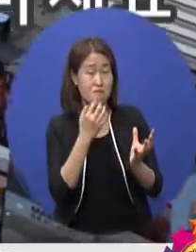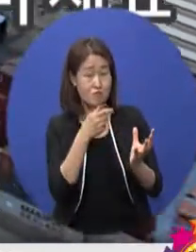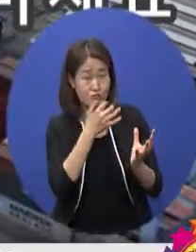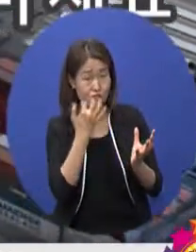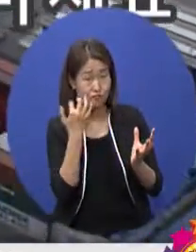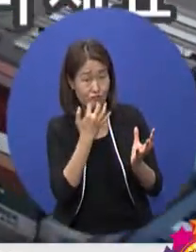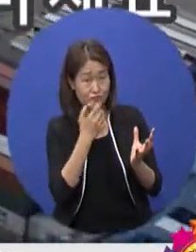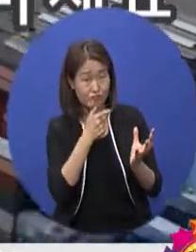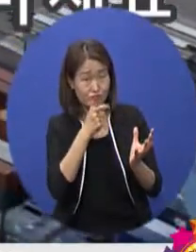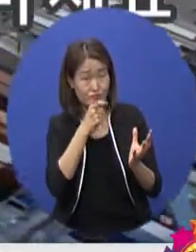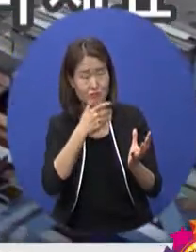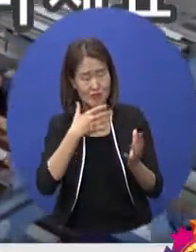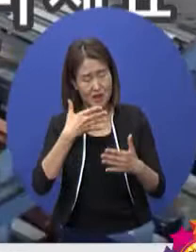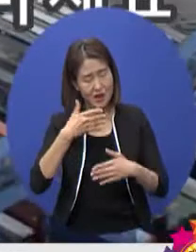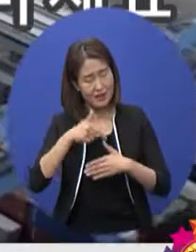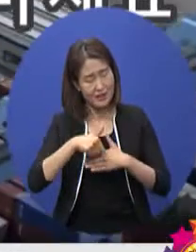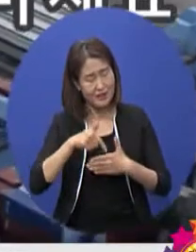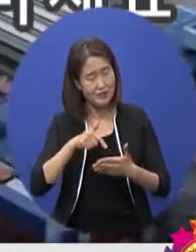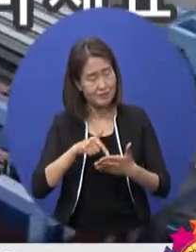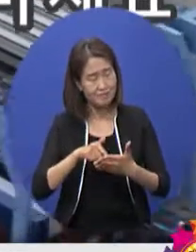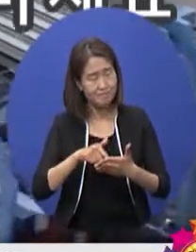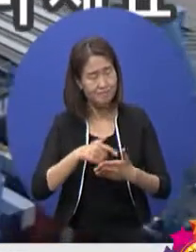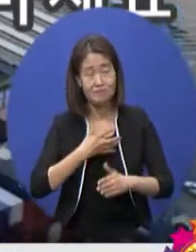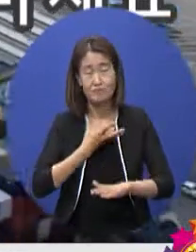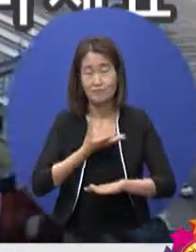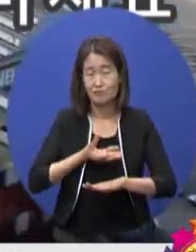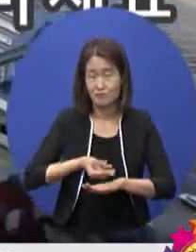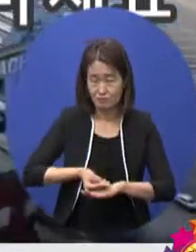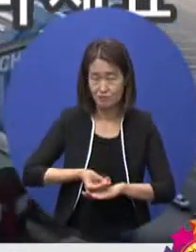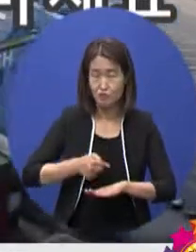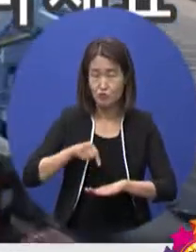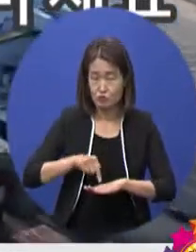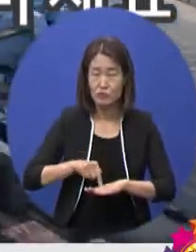꽃물들 나의 가슴에